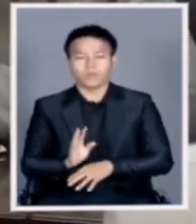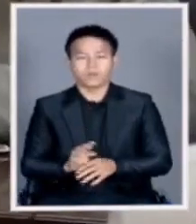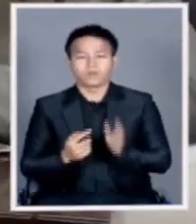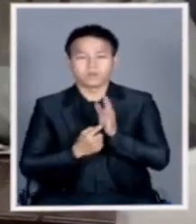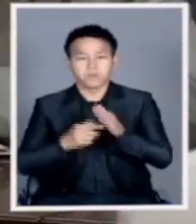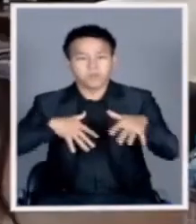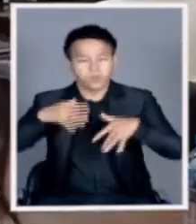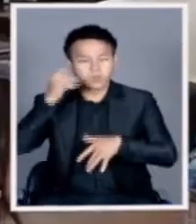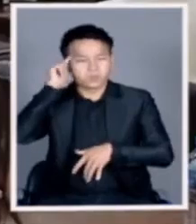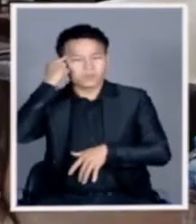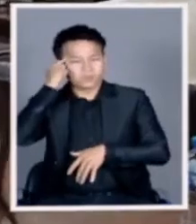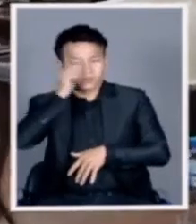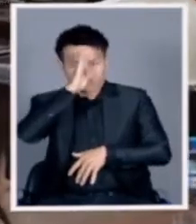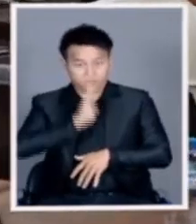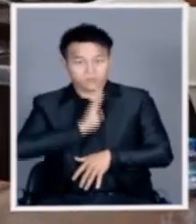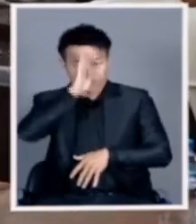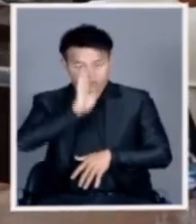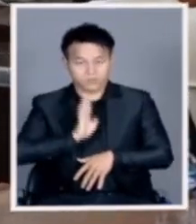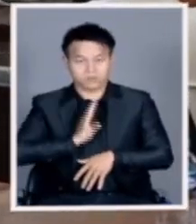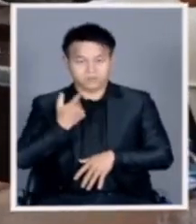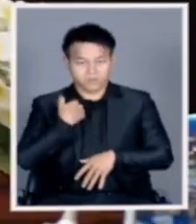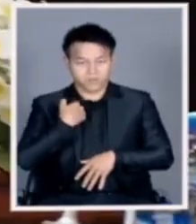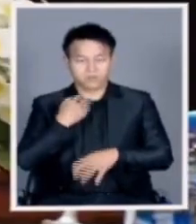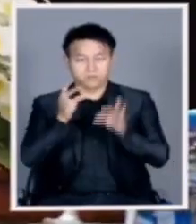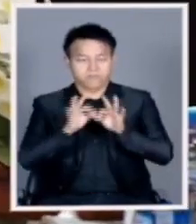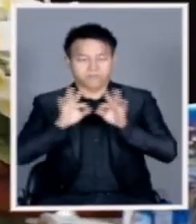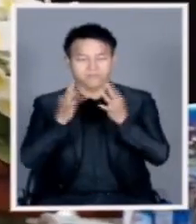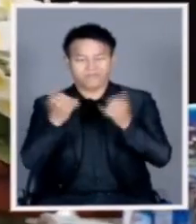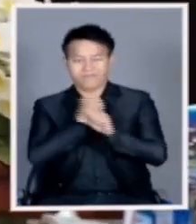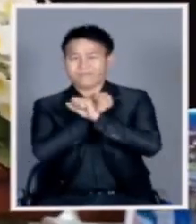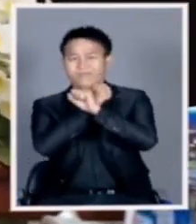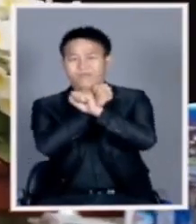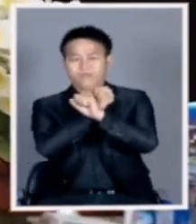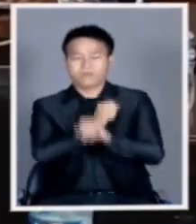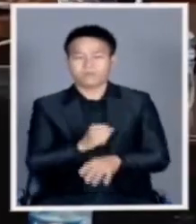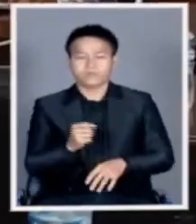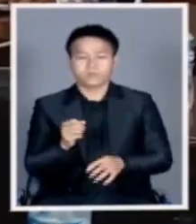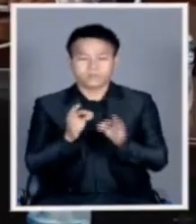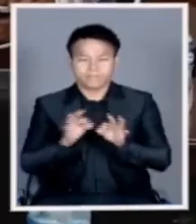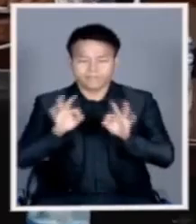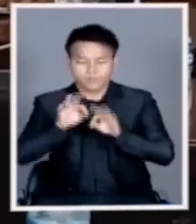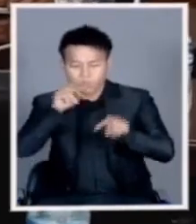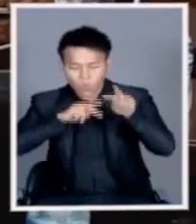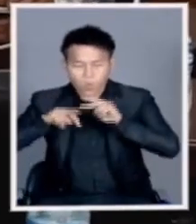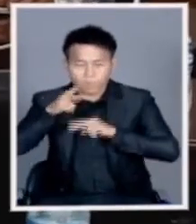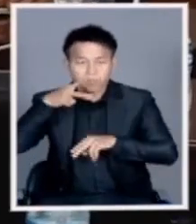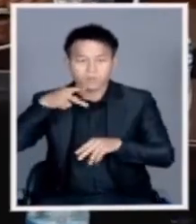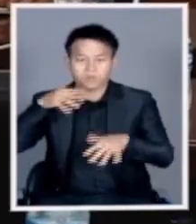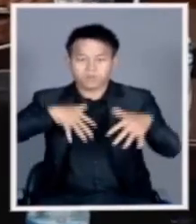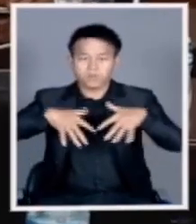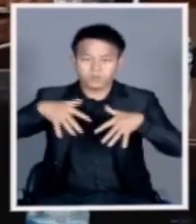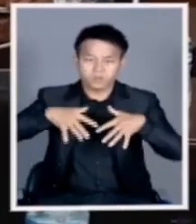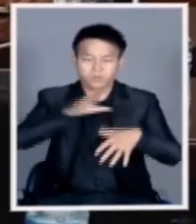าวที่แท้จริงสำหรับบทบาทของสื่อมวลชนในการต้านข่าวปลอมคือการกวดสอบความจริงซึ่งสื่อมวลชนควรกวดก